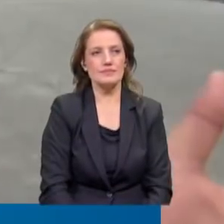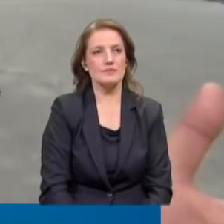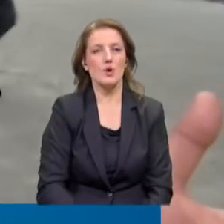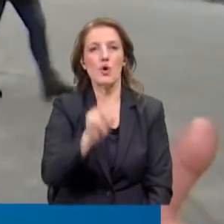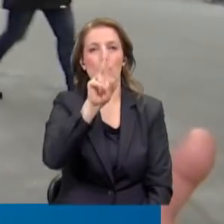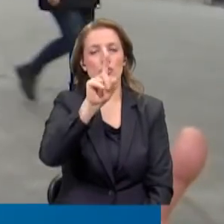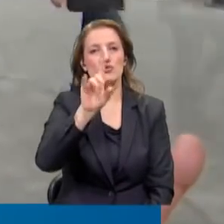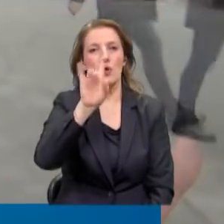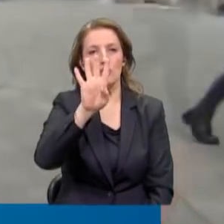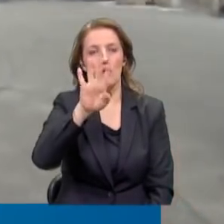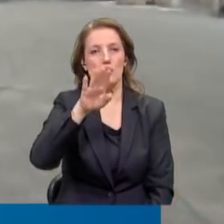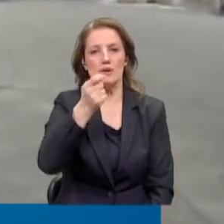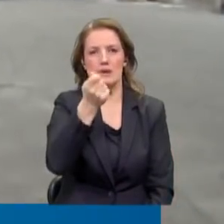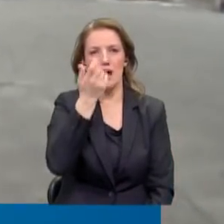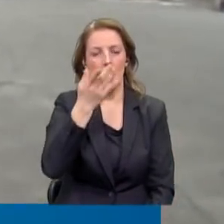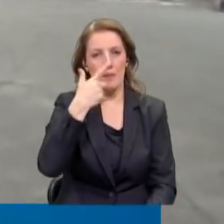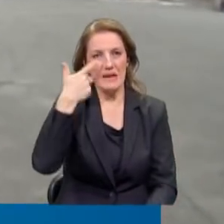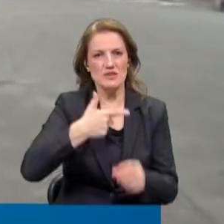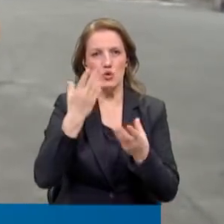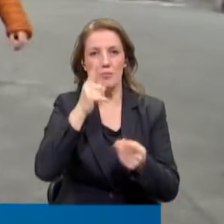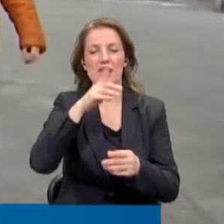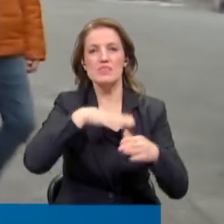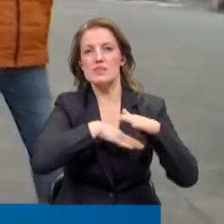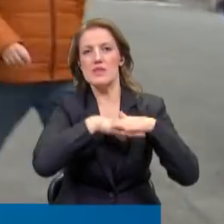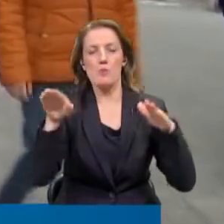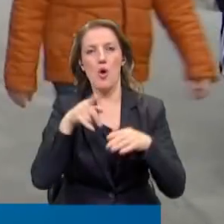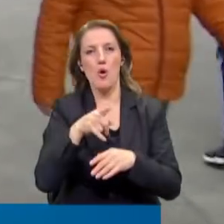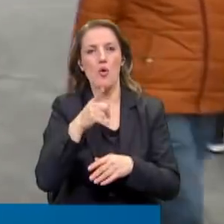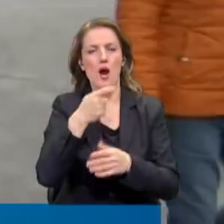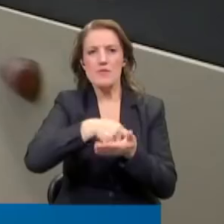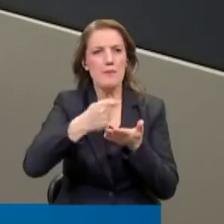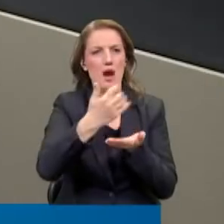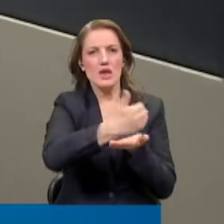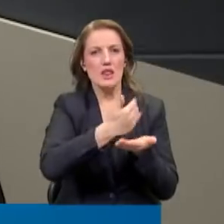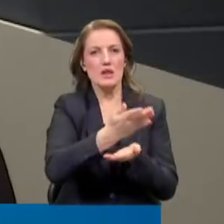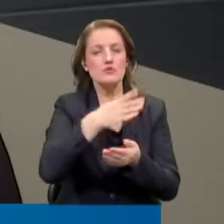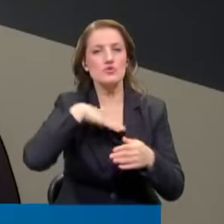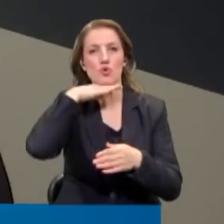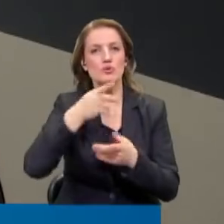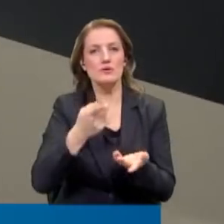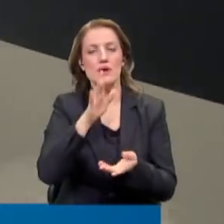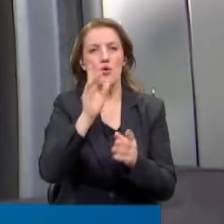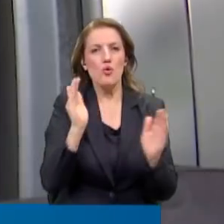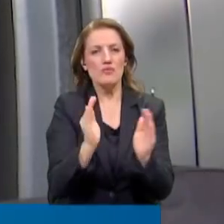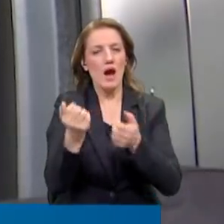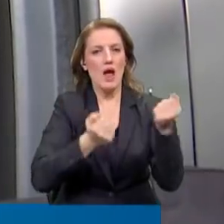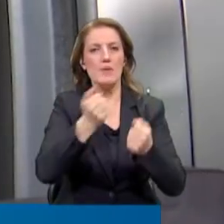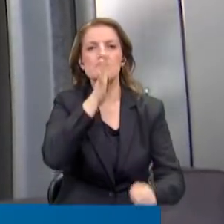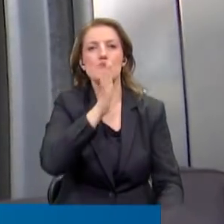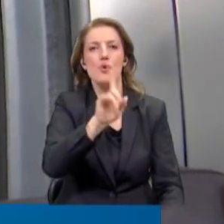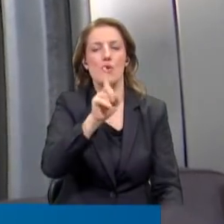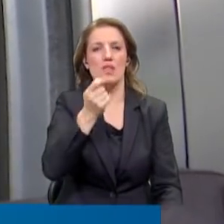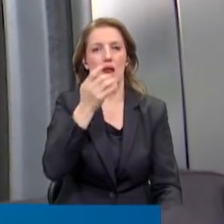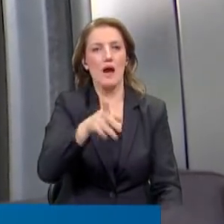13 lira 14 lira benzin mi olur? Bir depoyu kaç lirayla dolduracaksın? Kaç para maaş alıyor bir insandan? Ufacık araba 510 liraya doldu. Nereye kadar gidecek